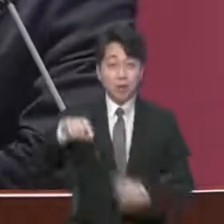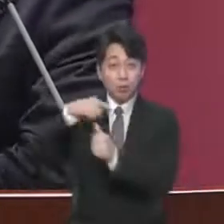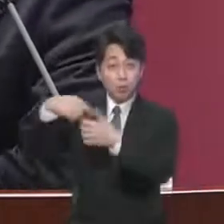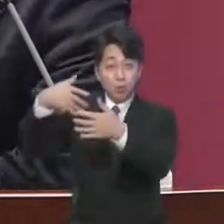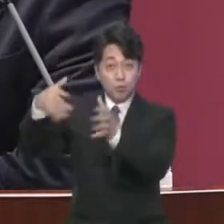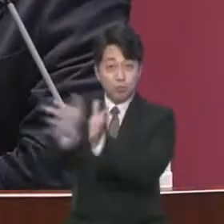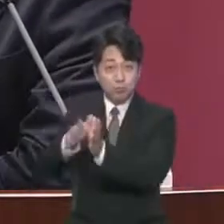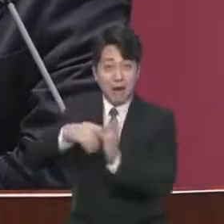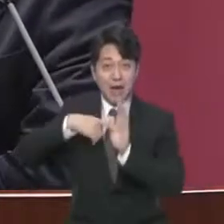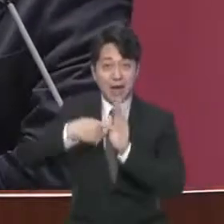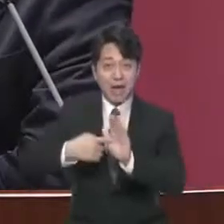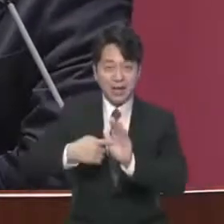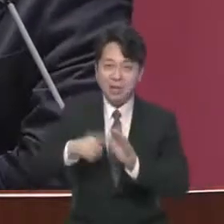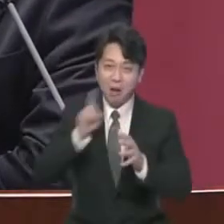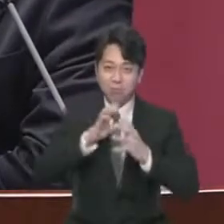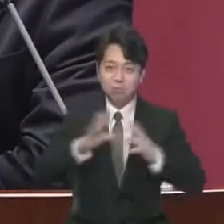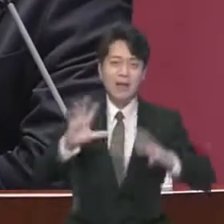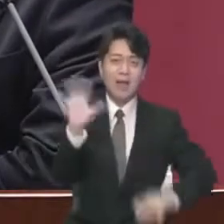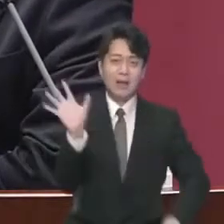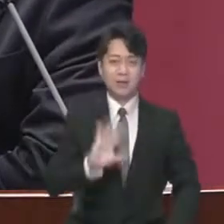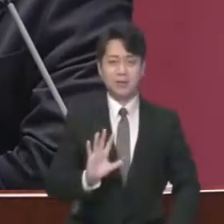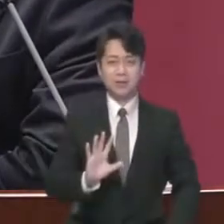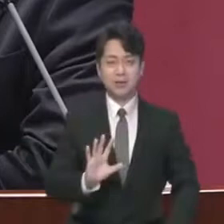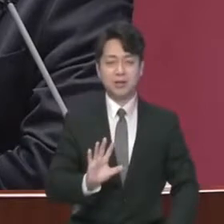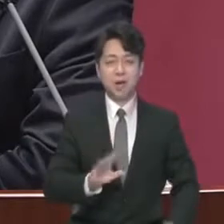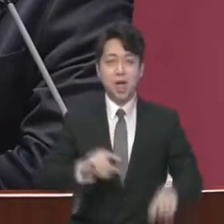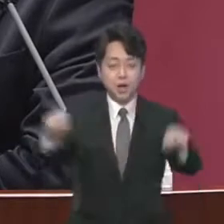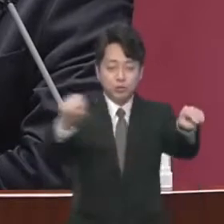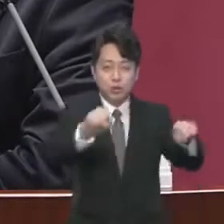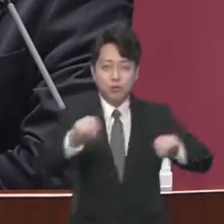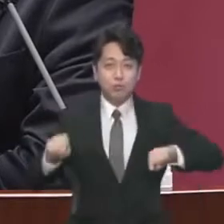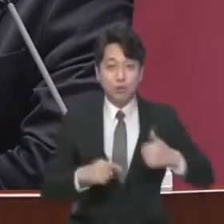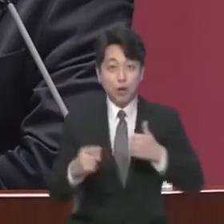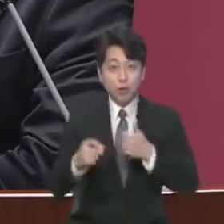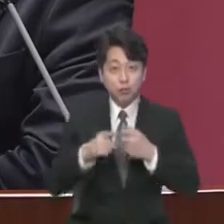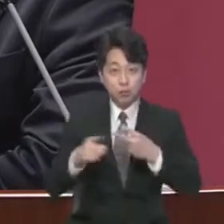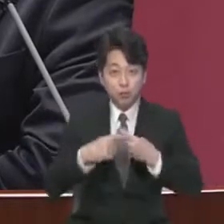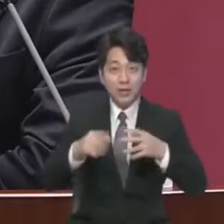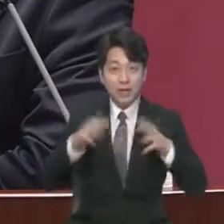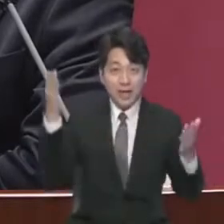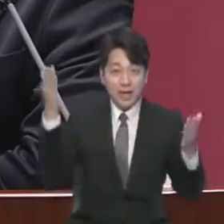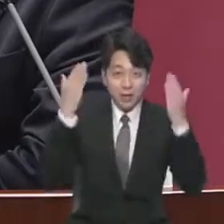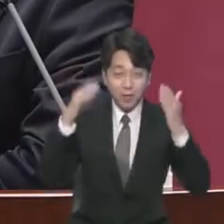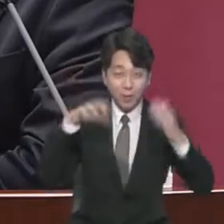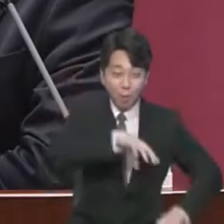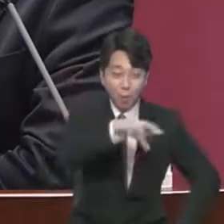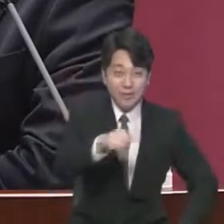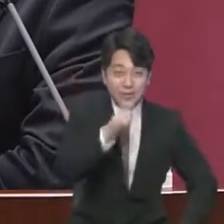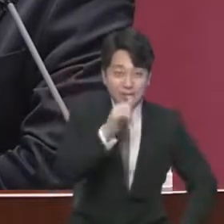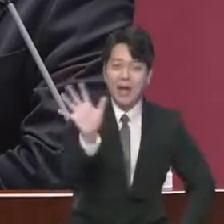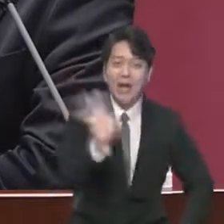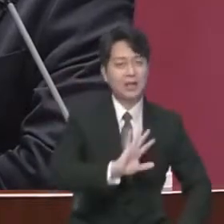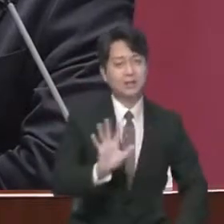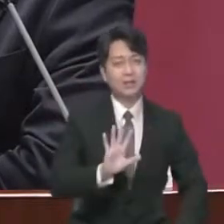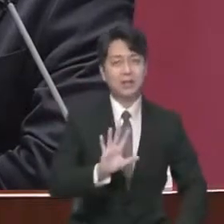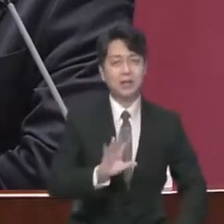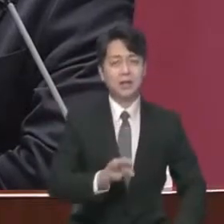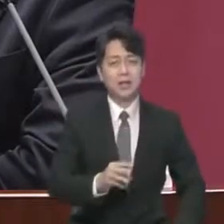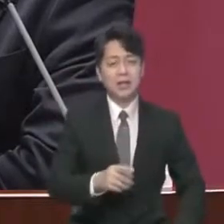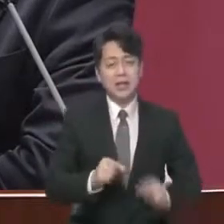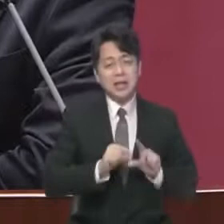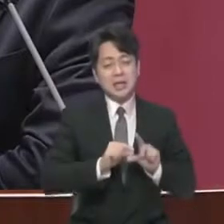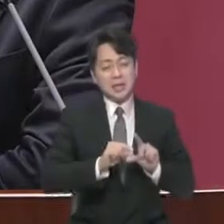확대해서 모든 전국의 초등학교에 이런 책들이 가 있다라고 말씀을 하시면 부모님들께서 훨씬